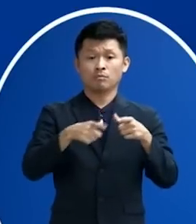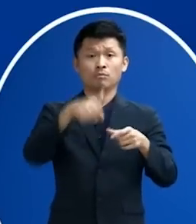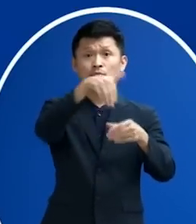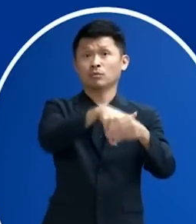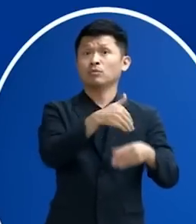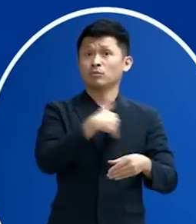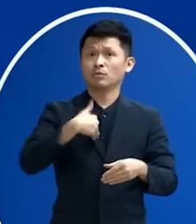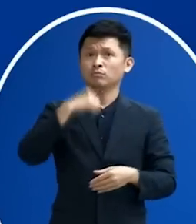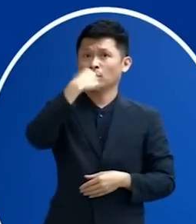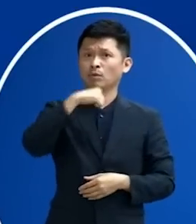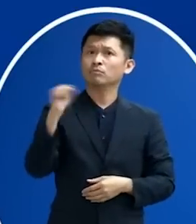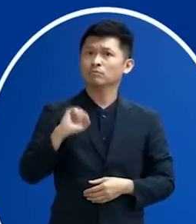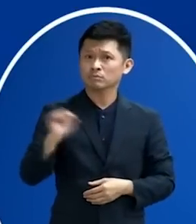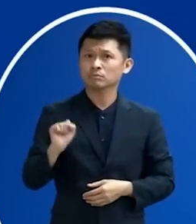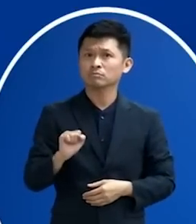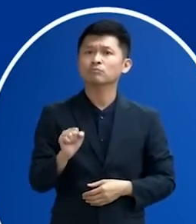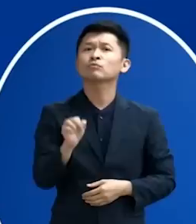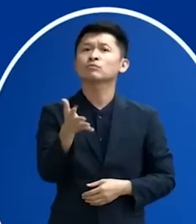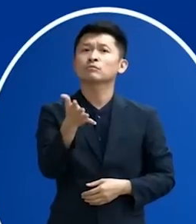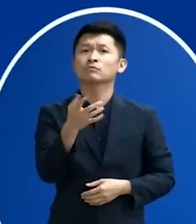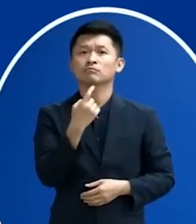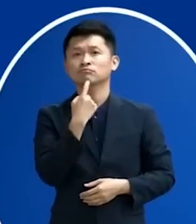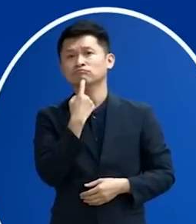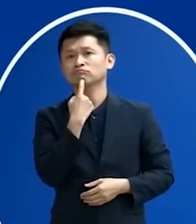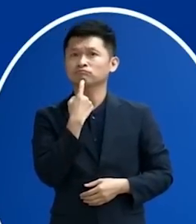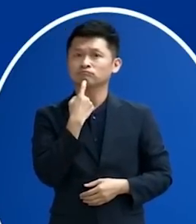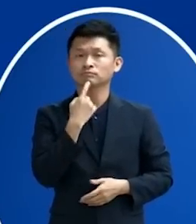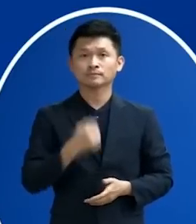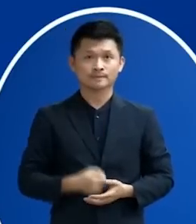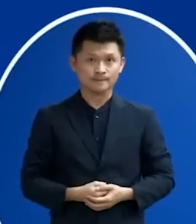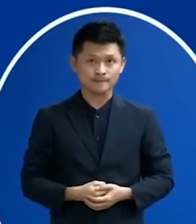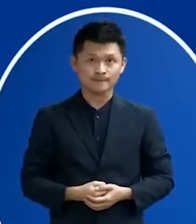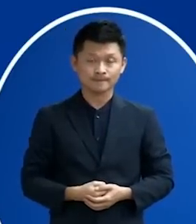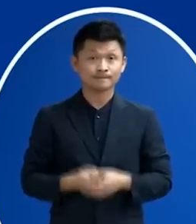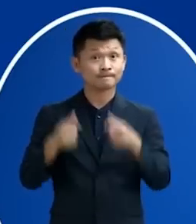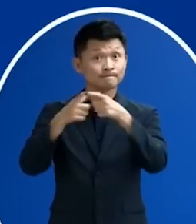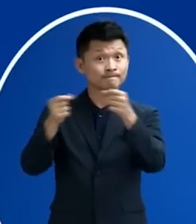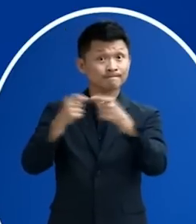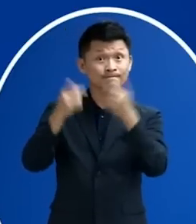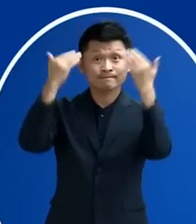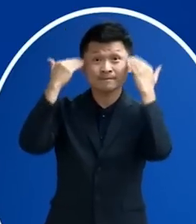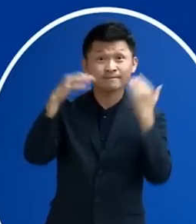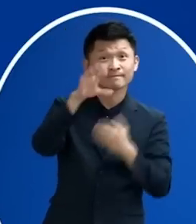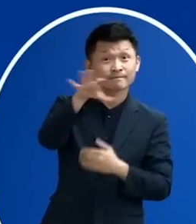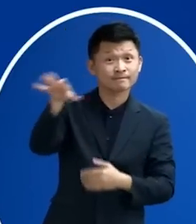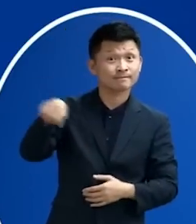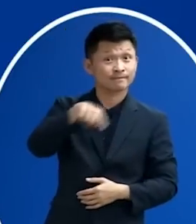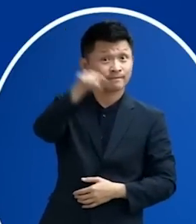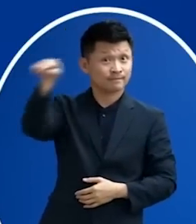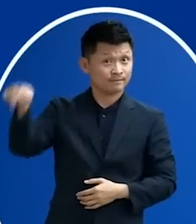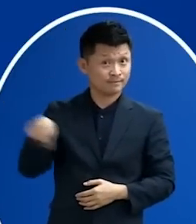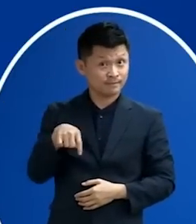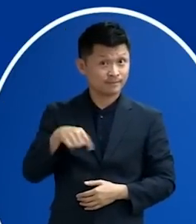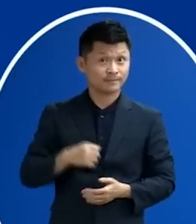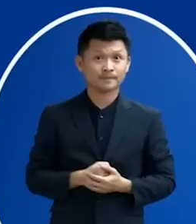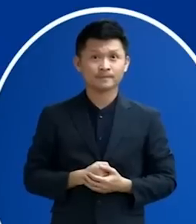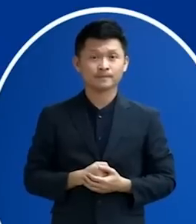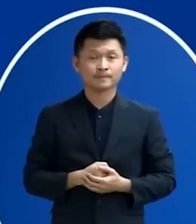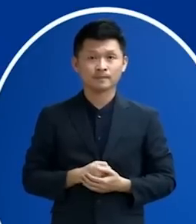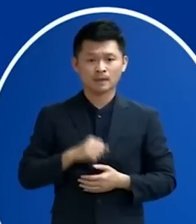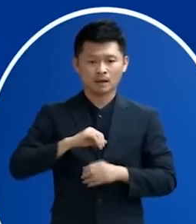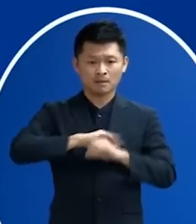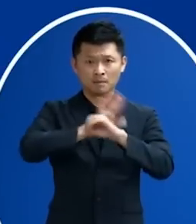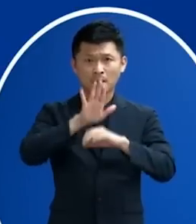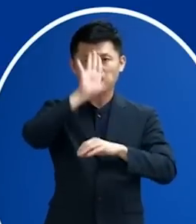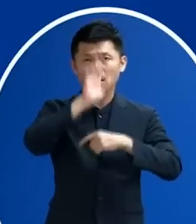前仍然无法实施的一个原因到底为何？日韩等国之所以可以实施这个确诊